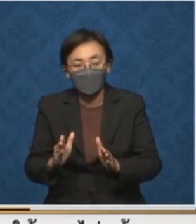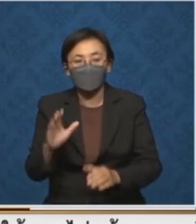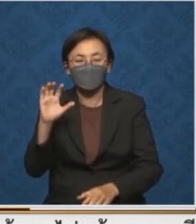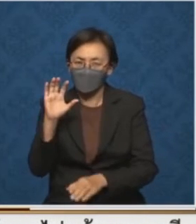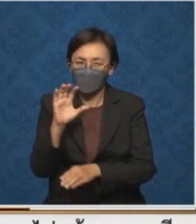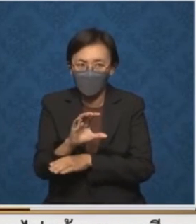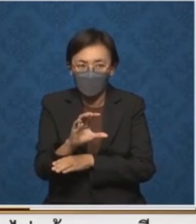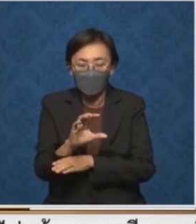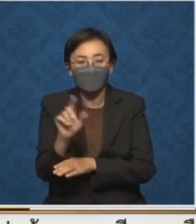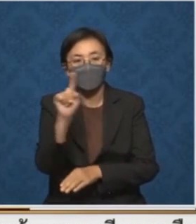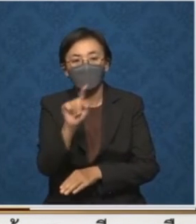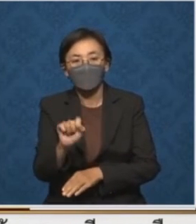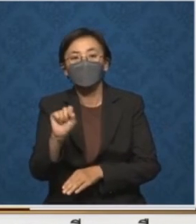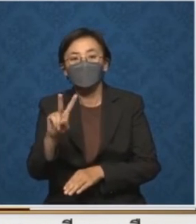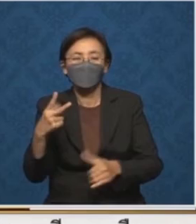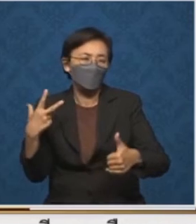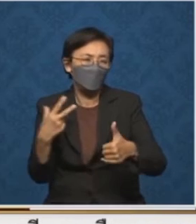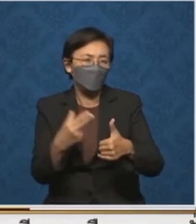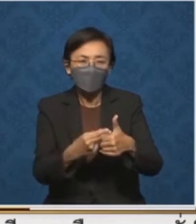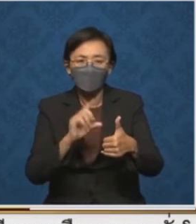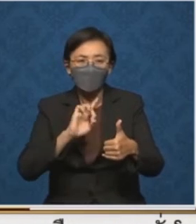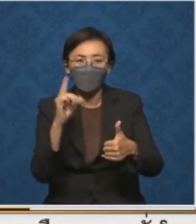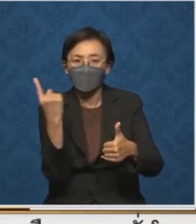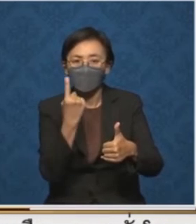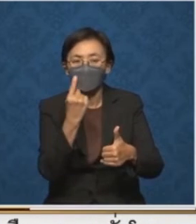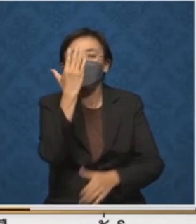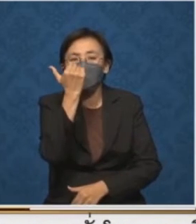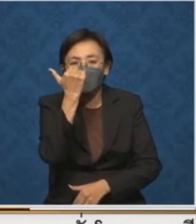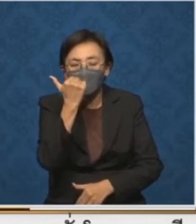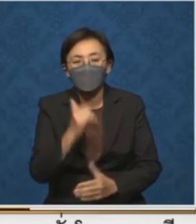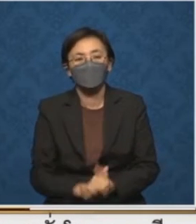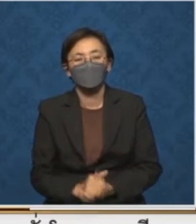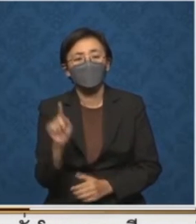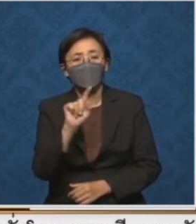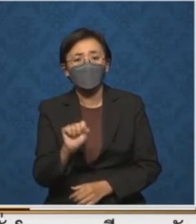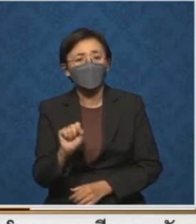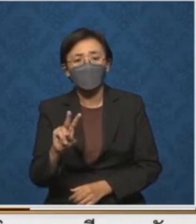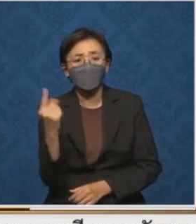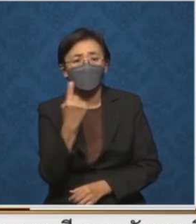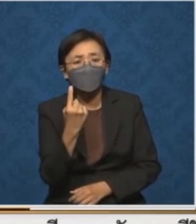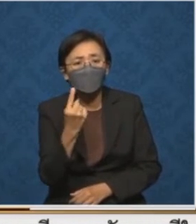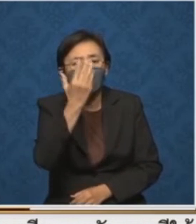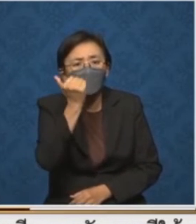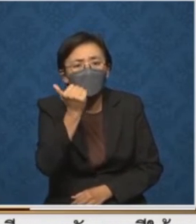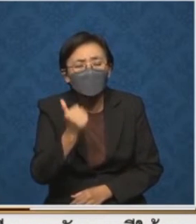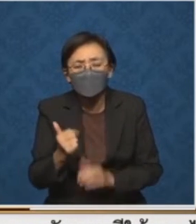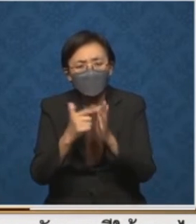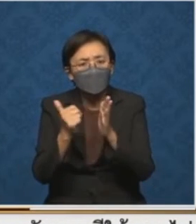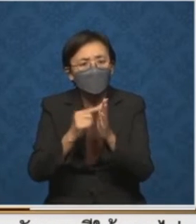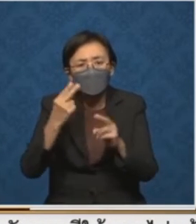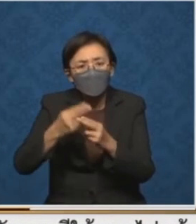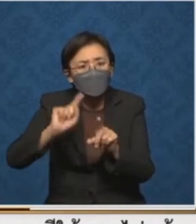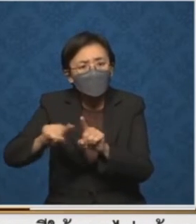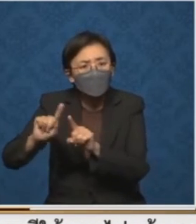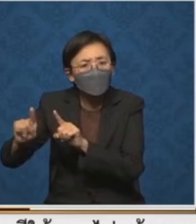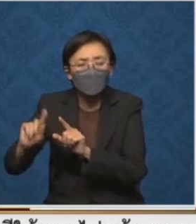บอกก่อนนะฮะแล้วเดียวถาไม่ดูนะว่าทำไม Sinovac จึงเกิดปัญหาใหญ่หลวงกับประเทศนี้ผมย้ำนะฮะ